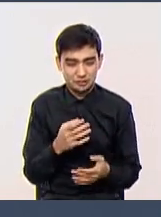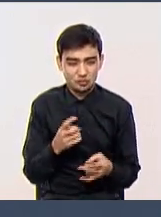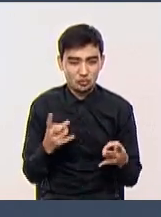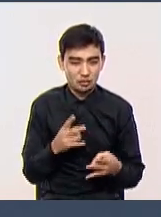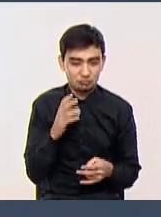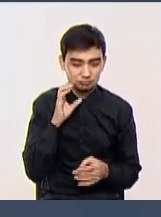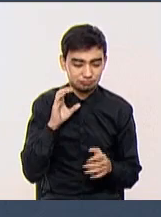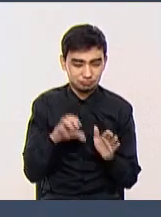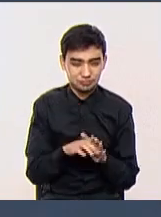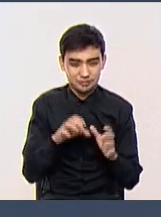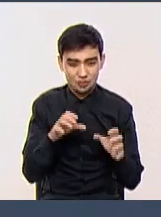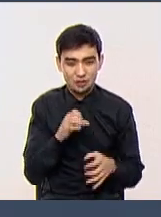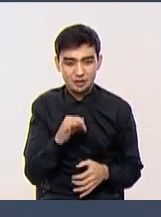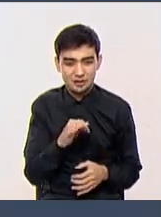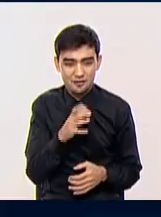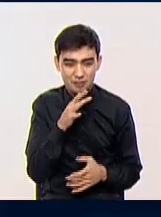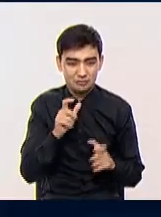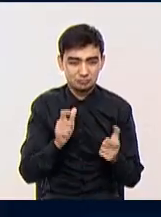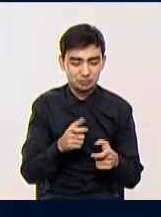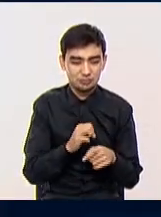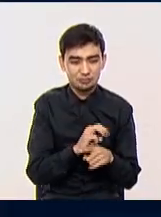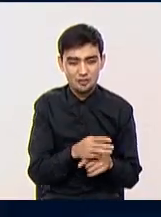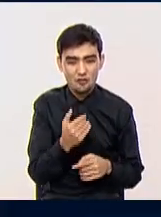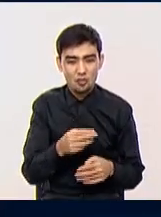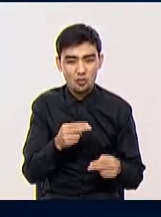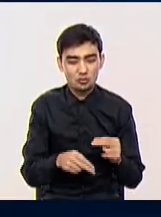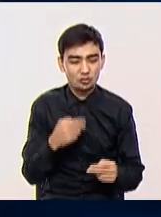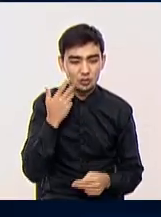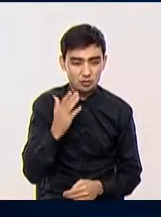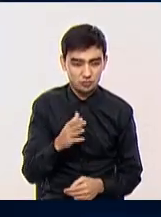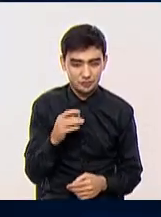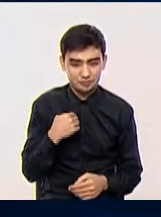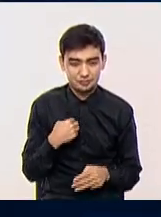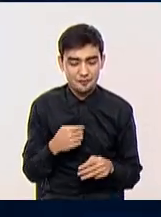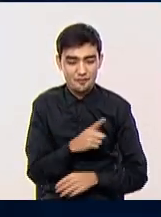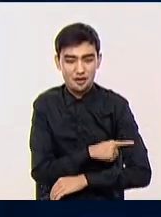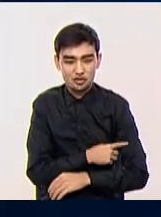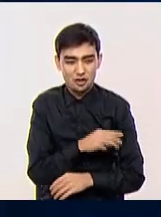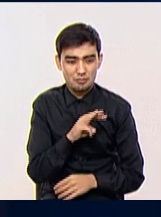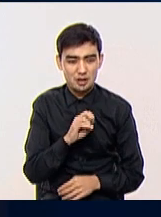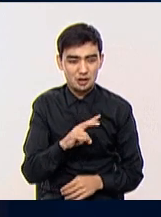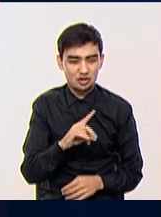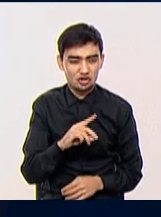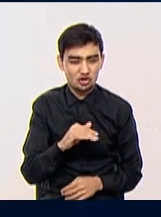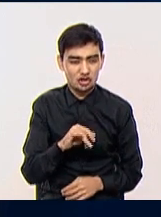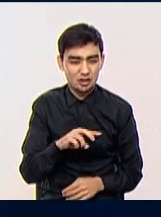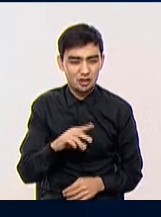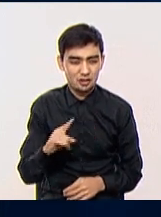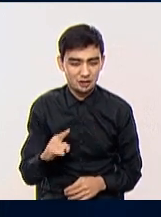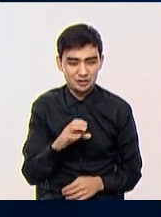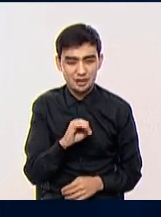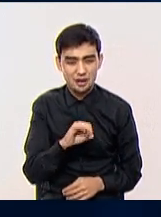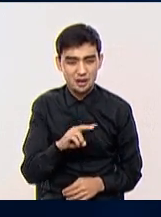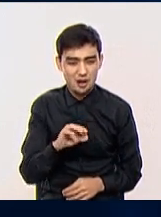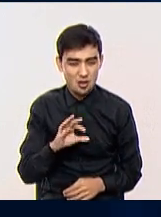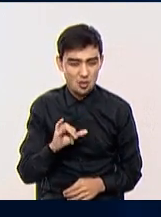актуальны? И когда закончится пандемия? Об этом спросим у известного врача Манжилхы Бердиходжаева. Манжилхы